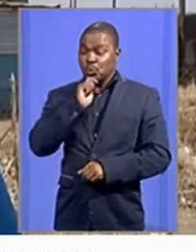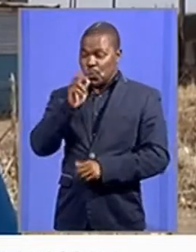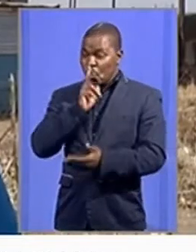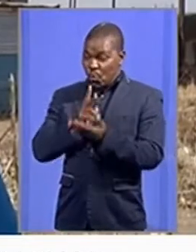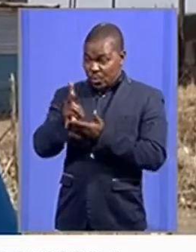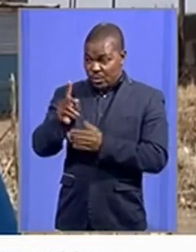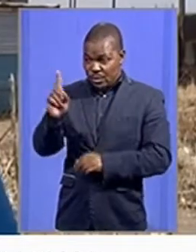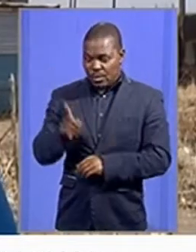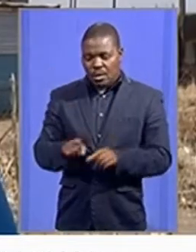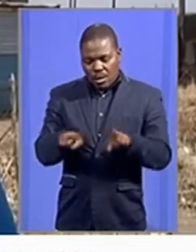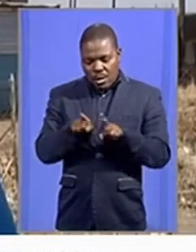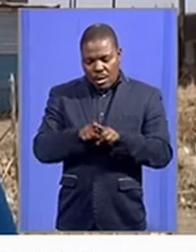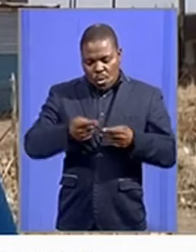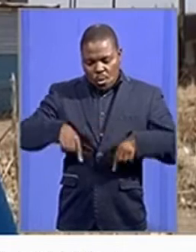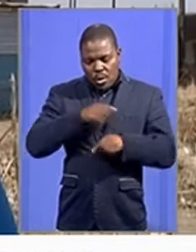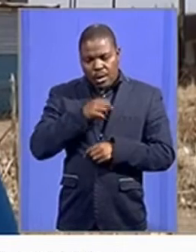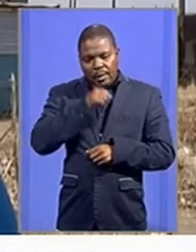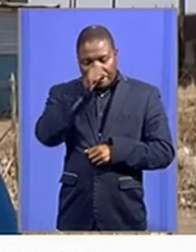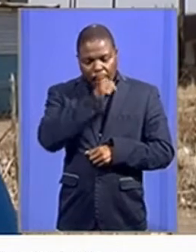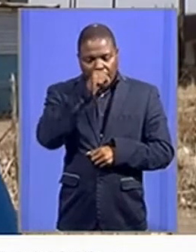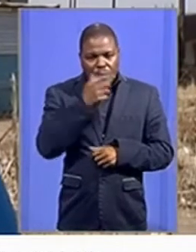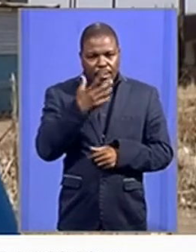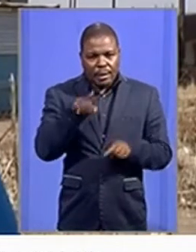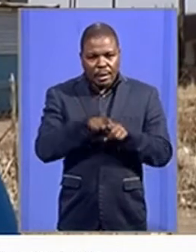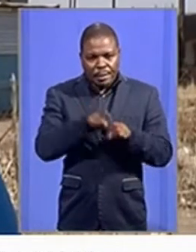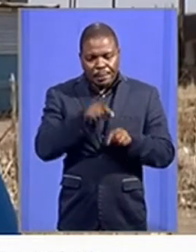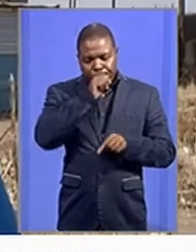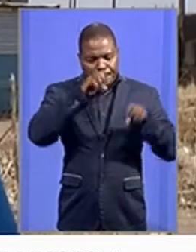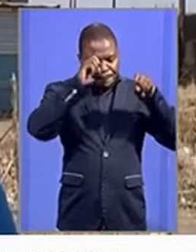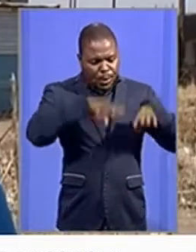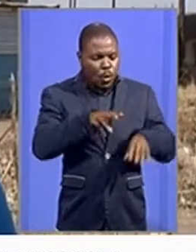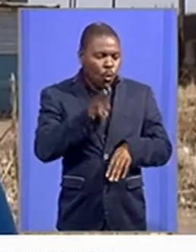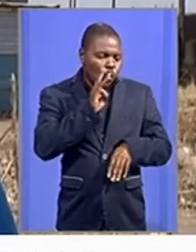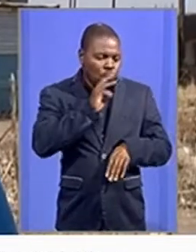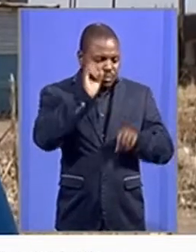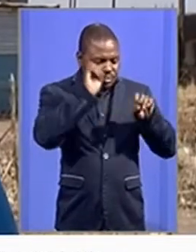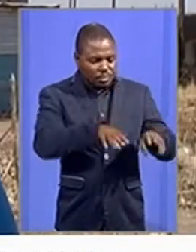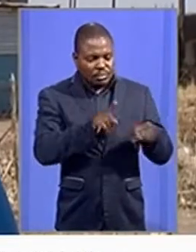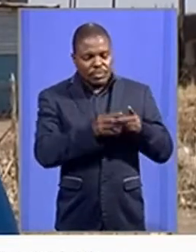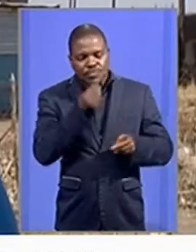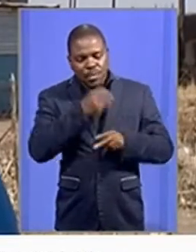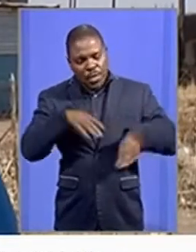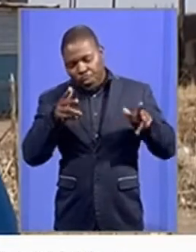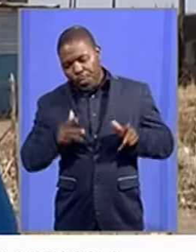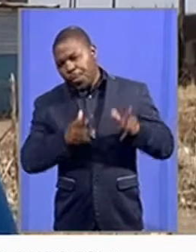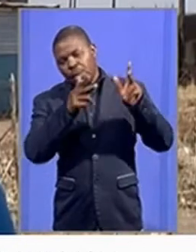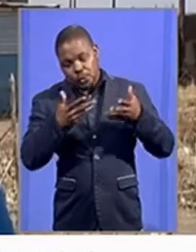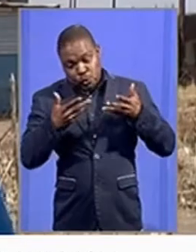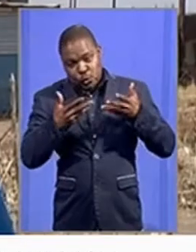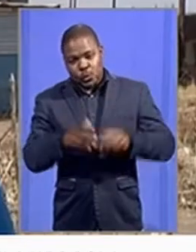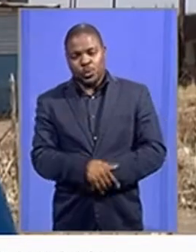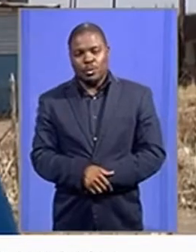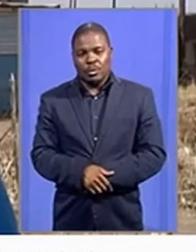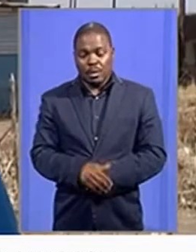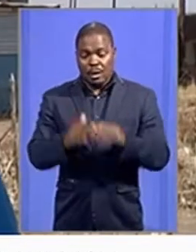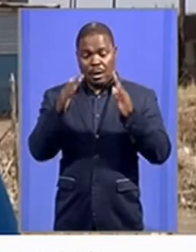ge dikolobe tse e leng tsang kua tsa kenywa ka gare go metsi be di tlwelelwa mono di sena dijo di sena nekese ka gare go matlo